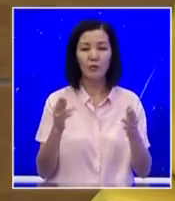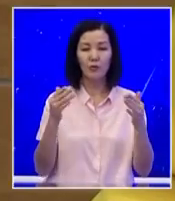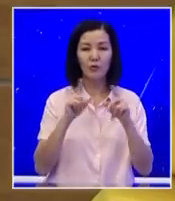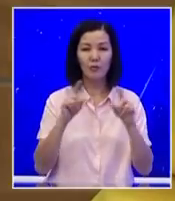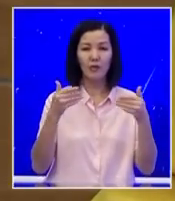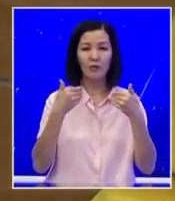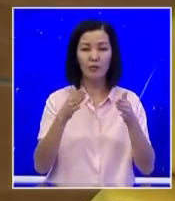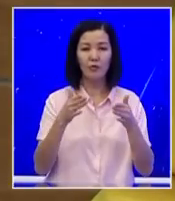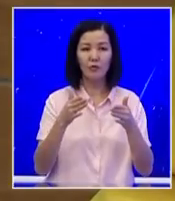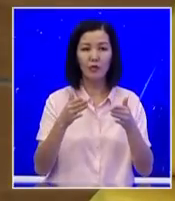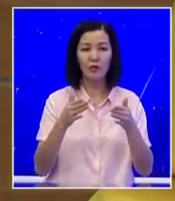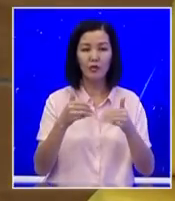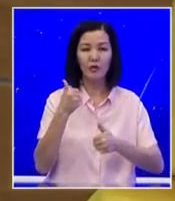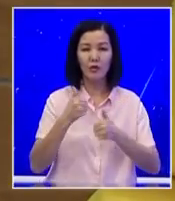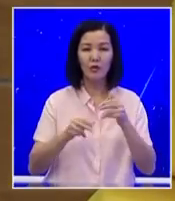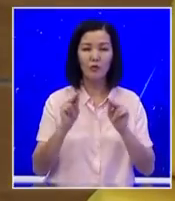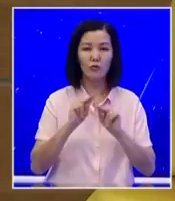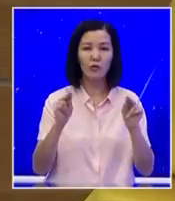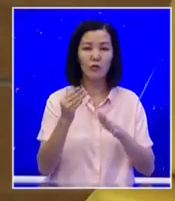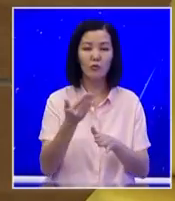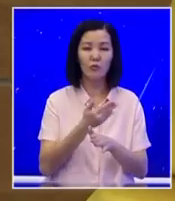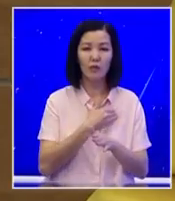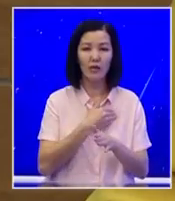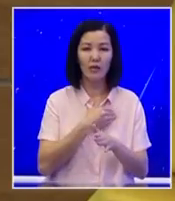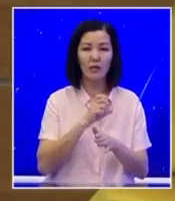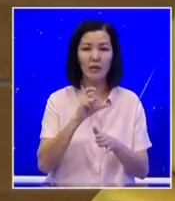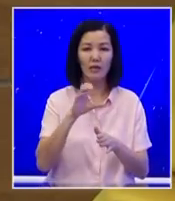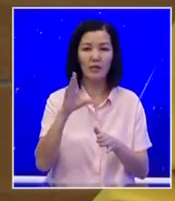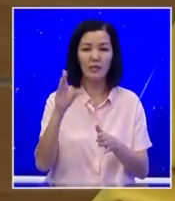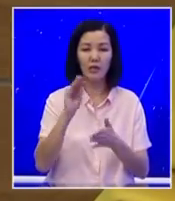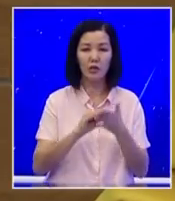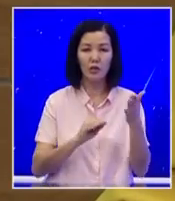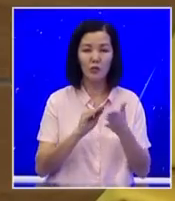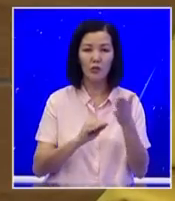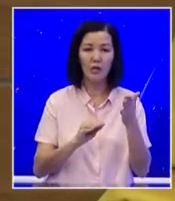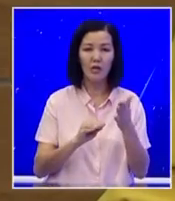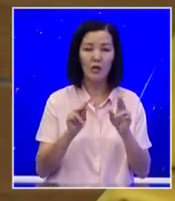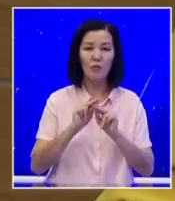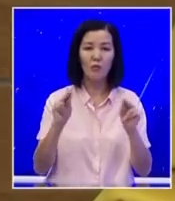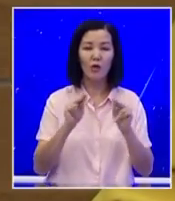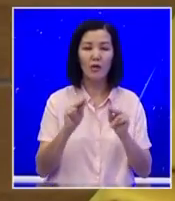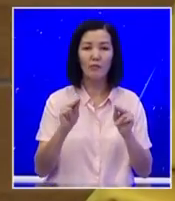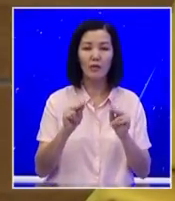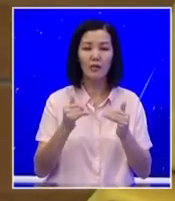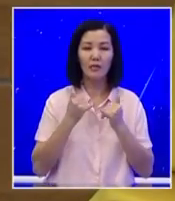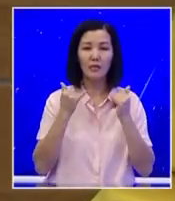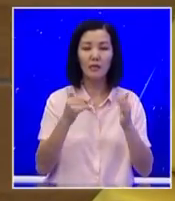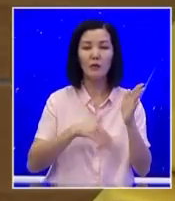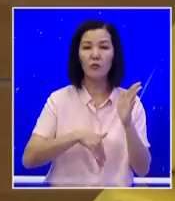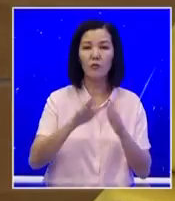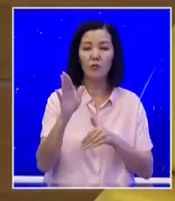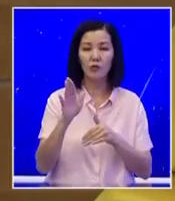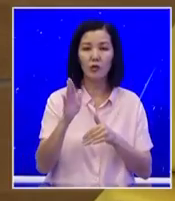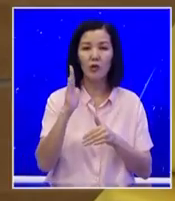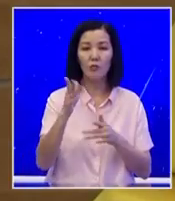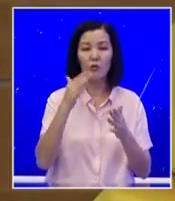бітіруші түлектердің арасында өткен ұстаз болғым келеді атты эсседе балалардың мынау мұғалім мәртебесін көтерудегі өздерінің